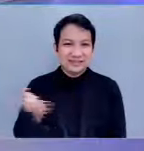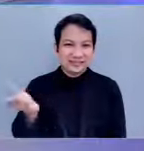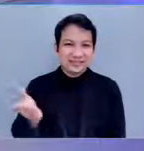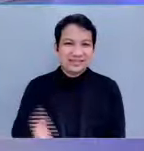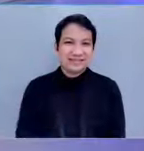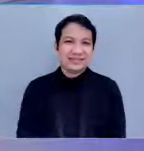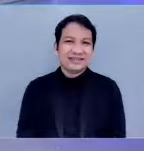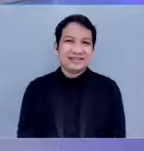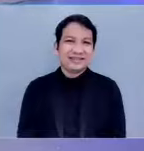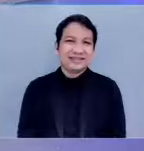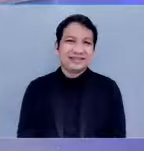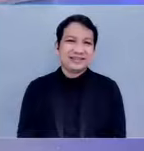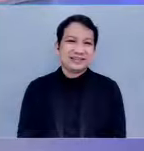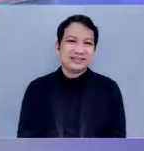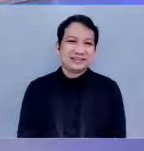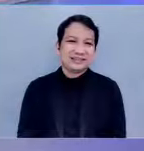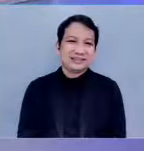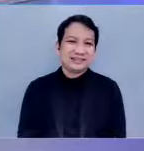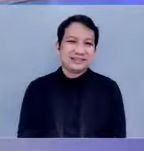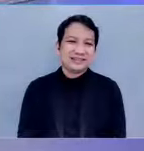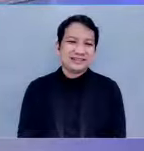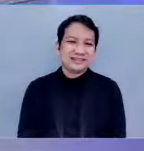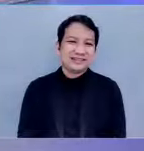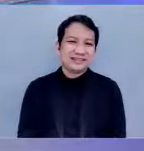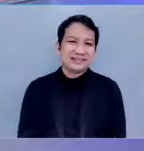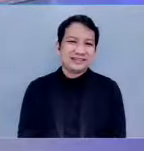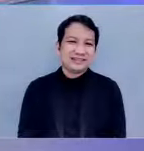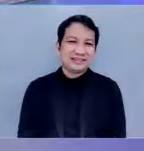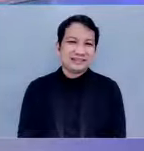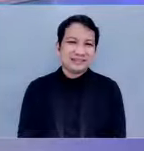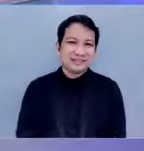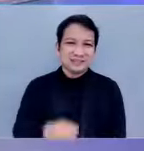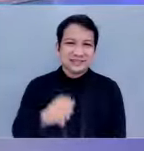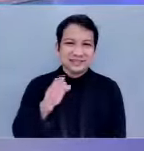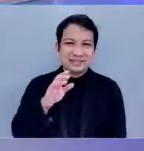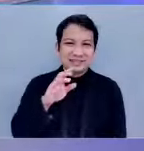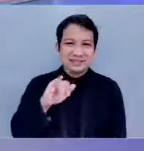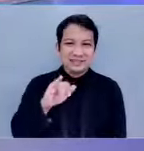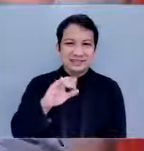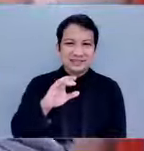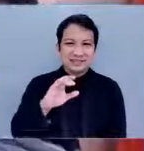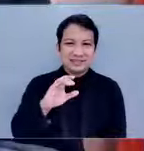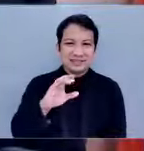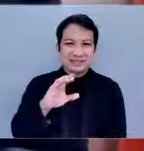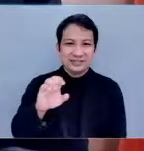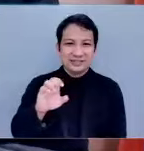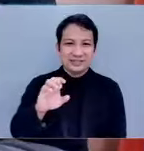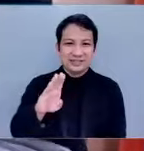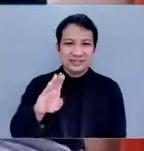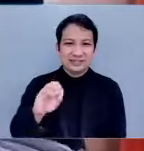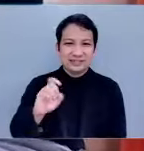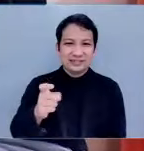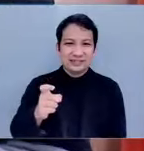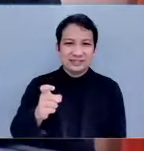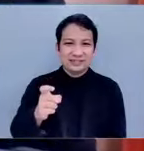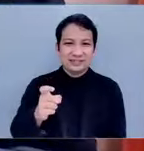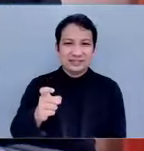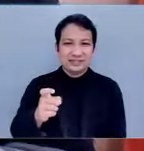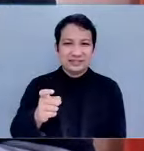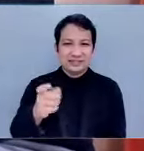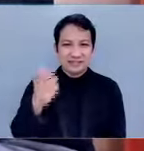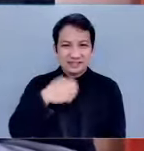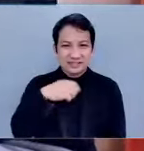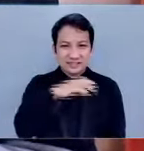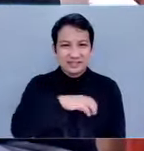Hello! Ganun nakita nyo ba yung icebox? Hindi na, hindi na, hindi na. Huwag na kasi yun ang ano eh, mystery character.